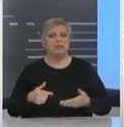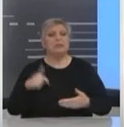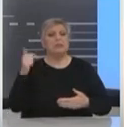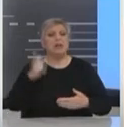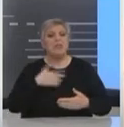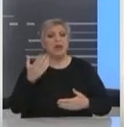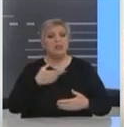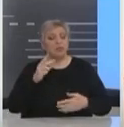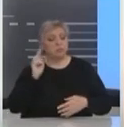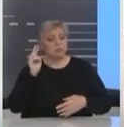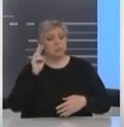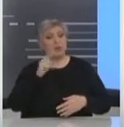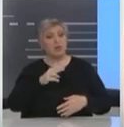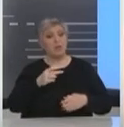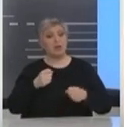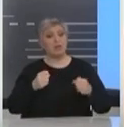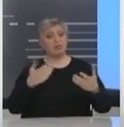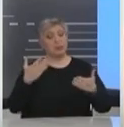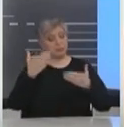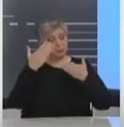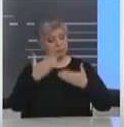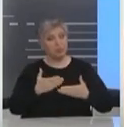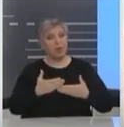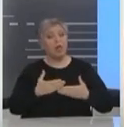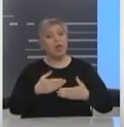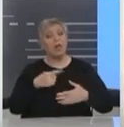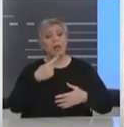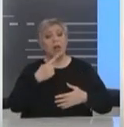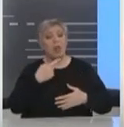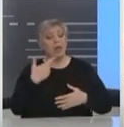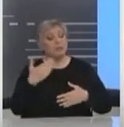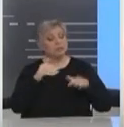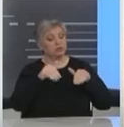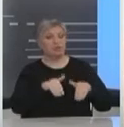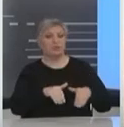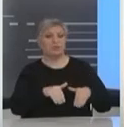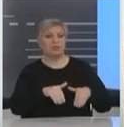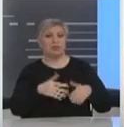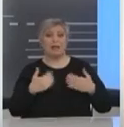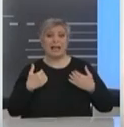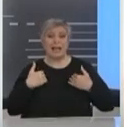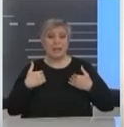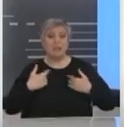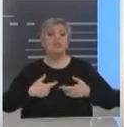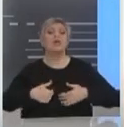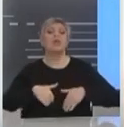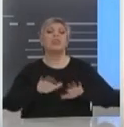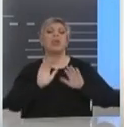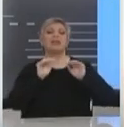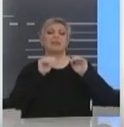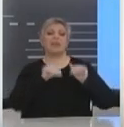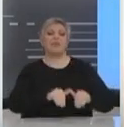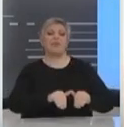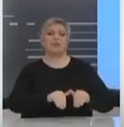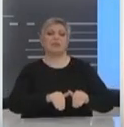αντιμετωπίζει με δέος και λέει ότι σέβεται την ιστορία της. Εμείς δεν τη σεβόμαστε και με αφορμή το ζήτημα της